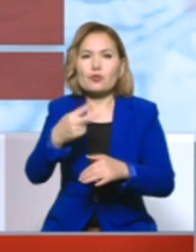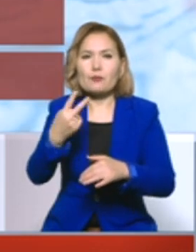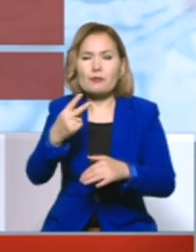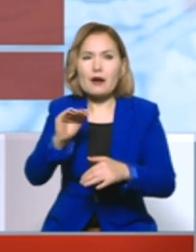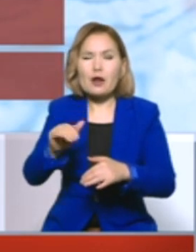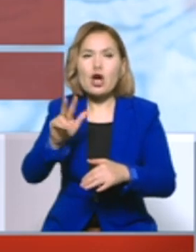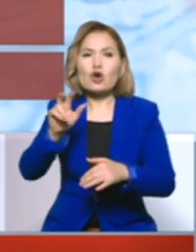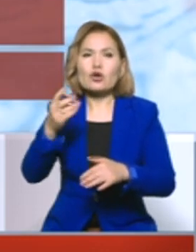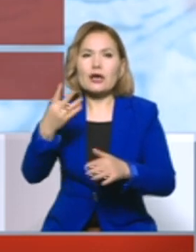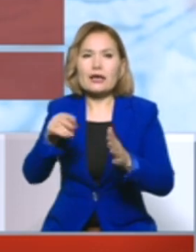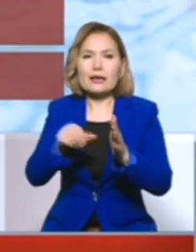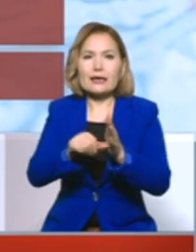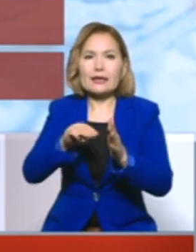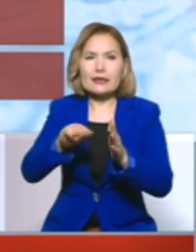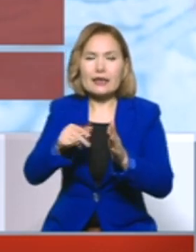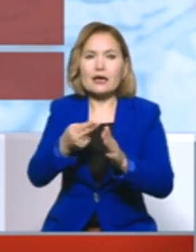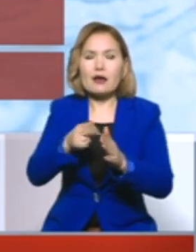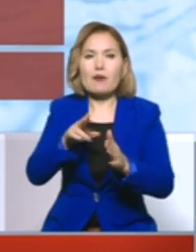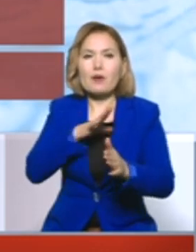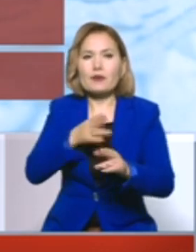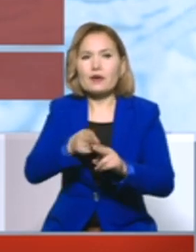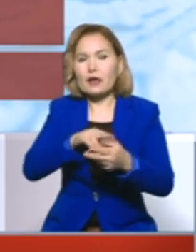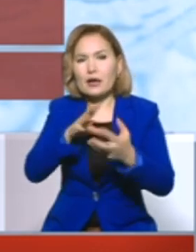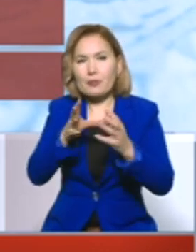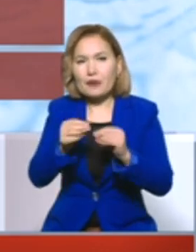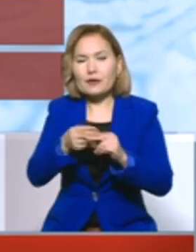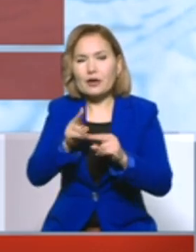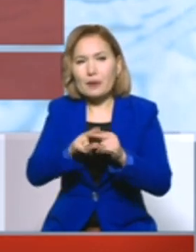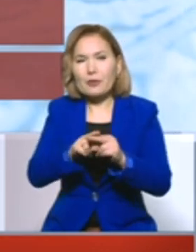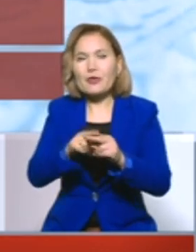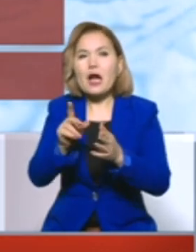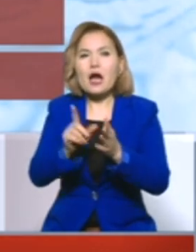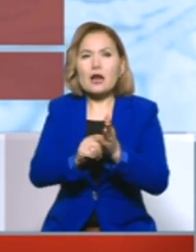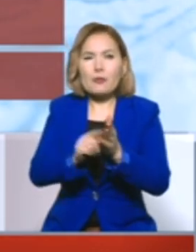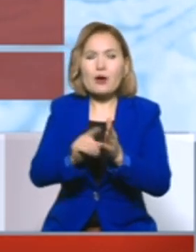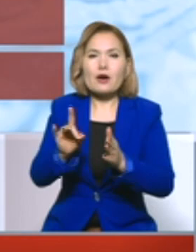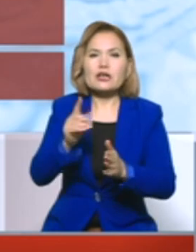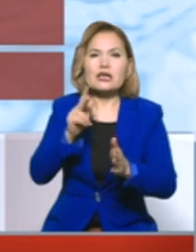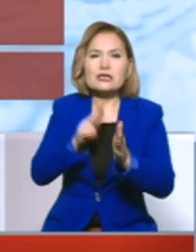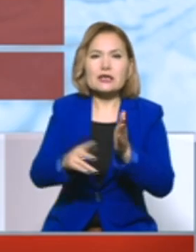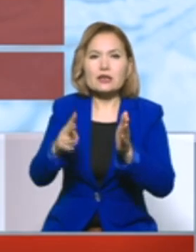132 346 теңге болды. Оның ішінде ынтымақты зейнетақы мөлшері